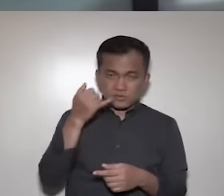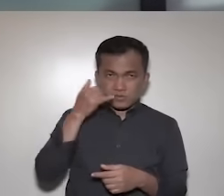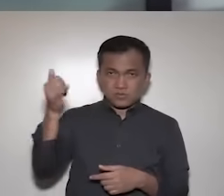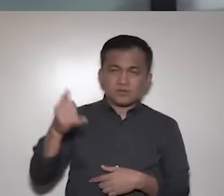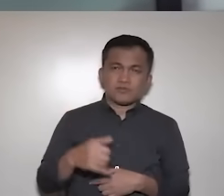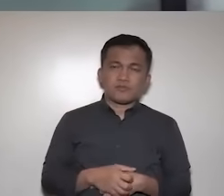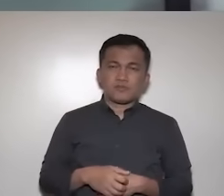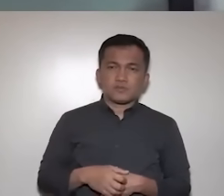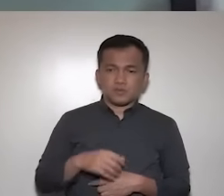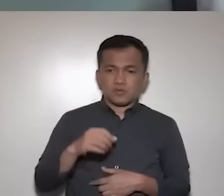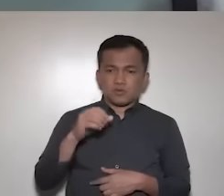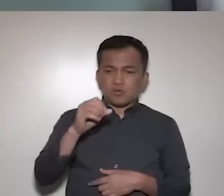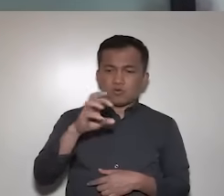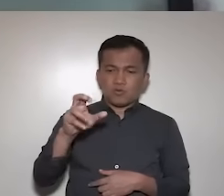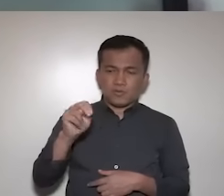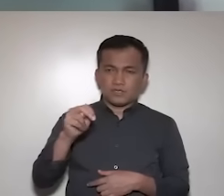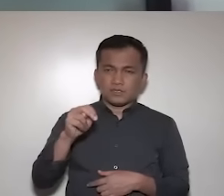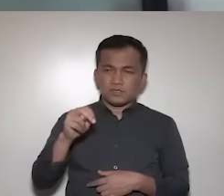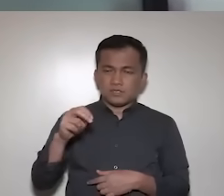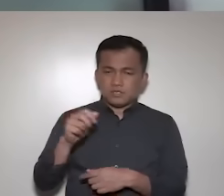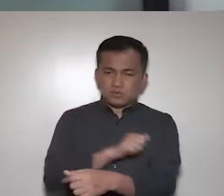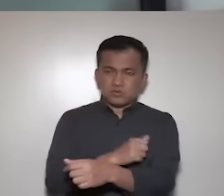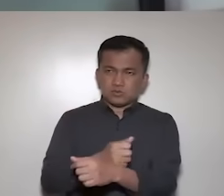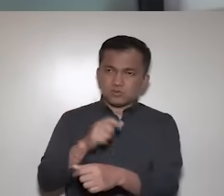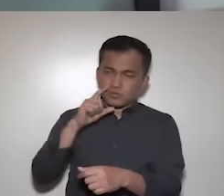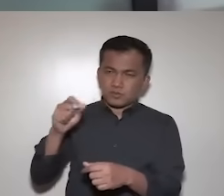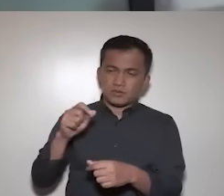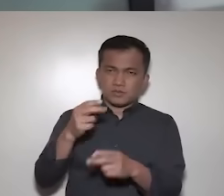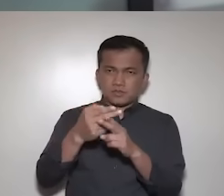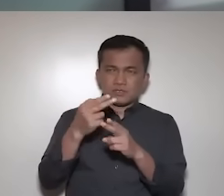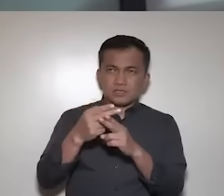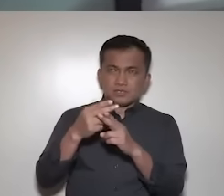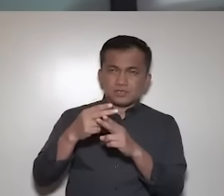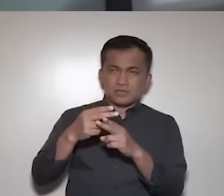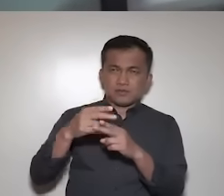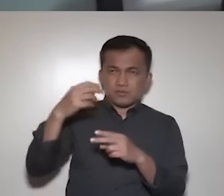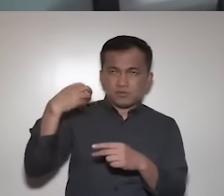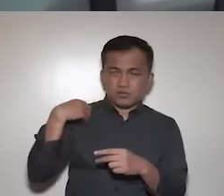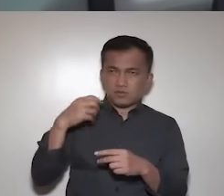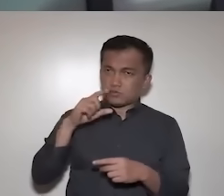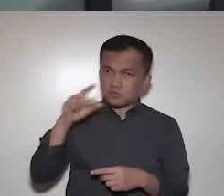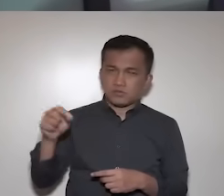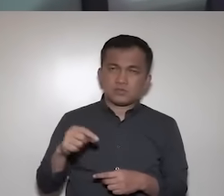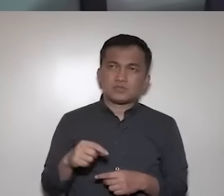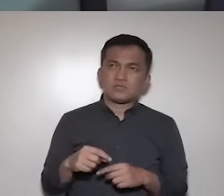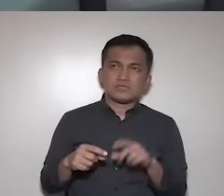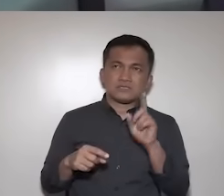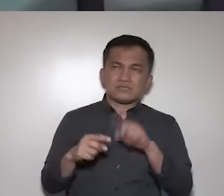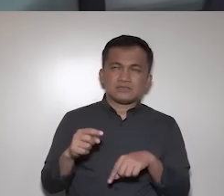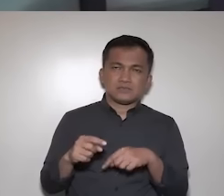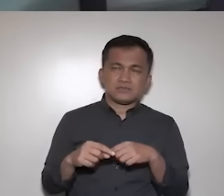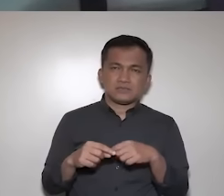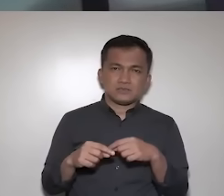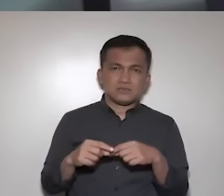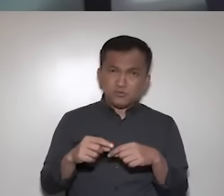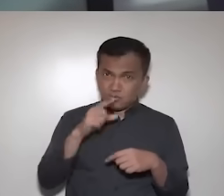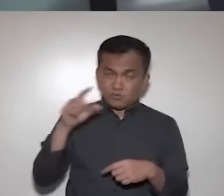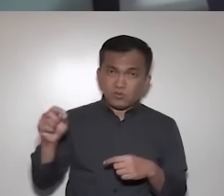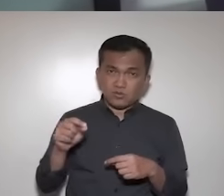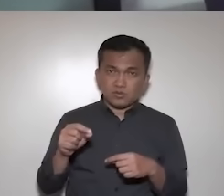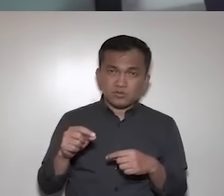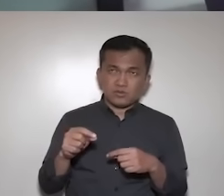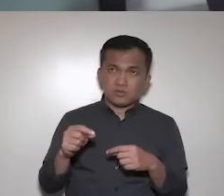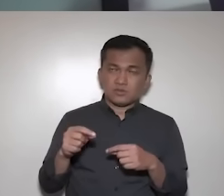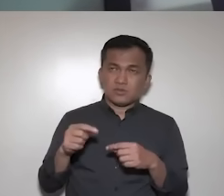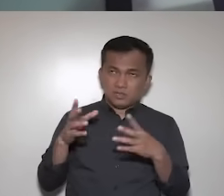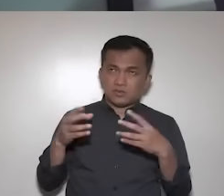ngayong Oman Authorities, sumbungan natin itong amo niya. Ano parang amo mo, ma'am? Sumbong namin. Hindi po kasi pwede, sir. Kasi, hindi, susumbong ko kasi. Sige